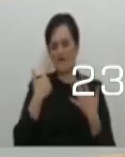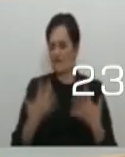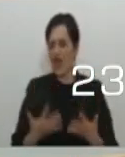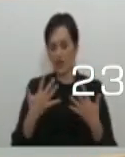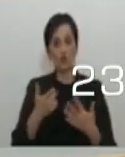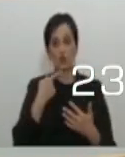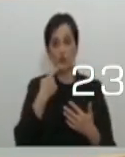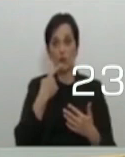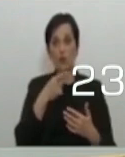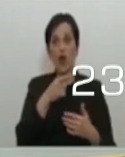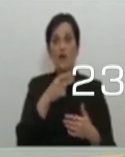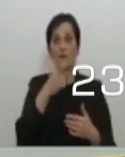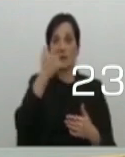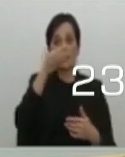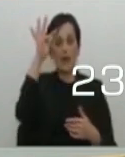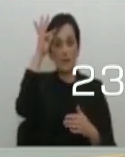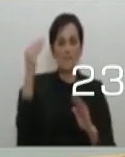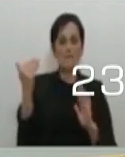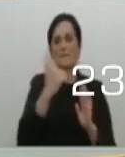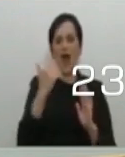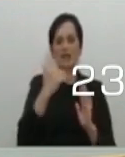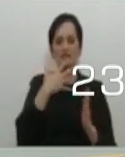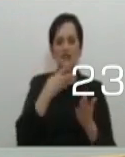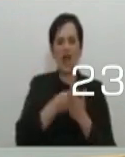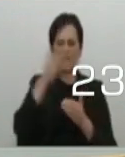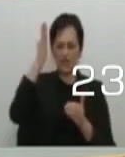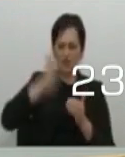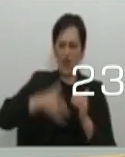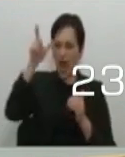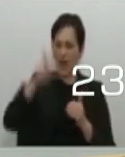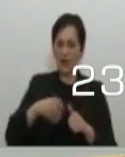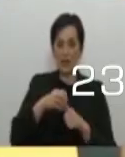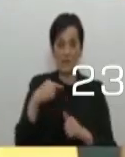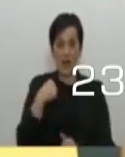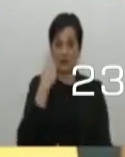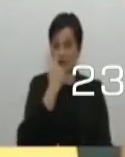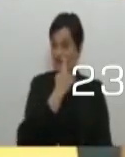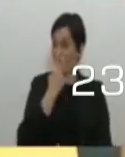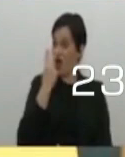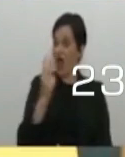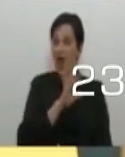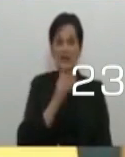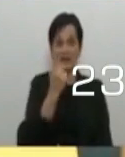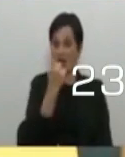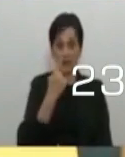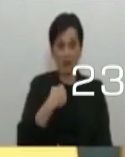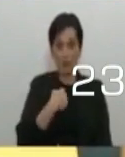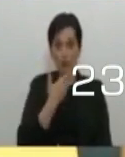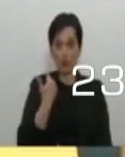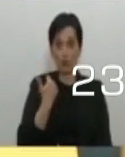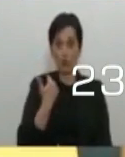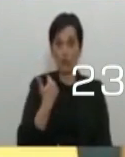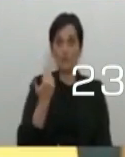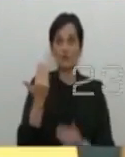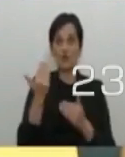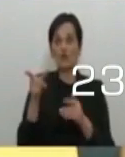სამეცნიერობას, მახსენებენ თავის ჯალათ ლიდერს, რომელიც ცხოვრებაში ნანახი არ ყავს თვალით. Parte ერთხე. Და მის საქმეებს